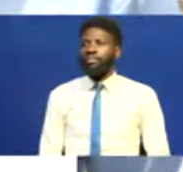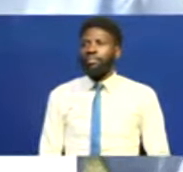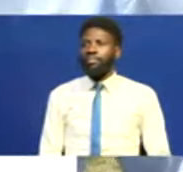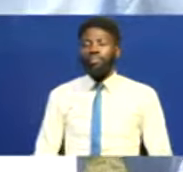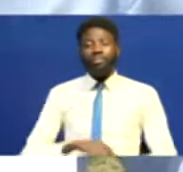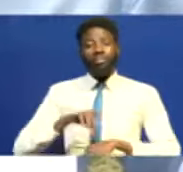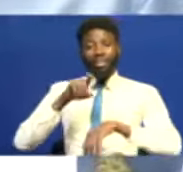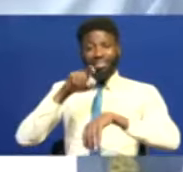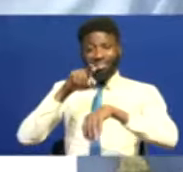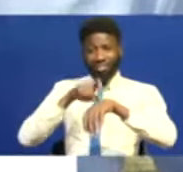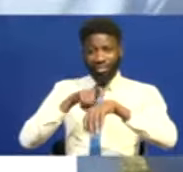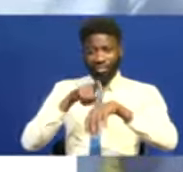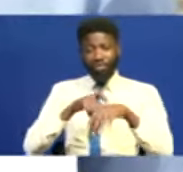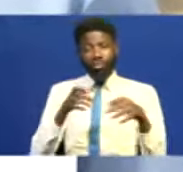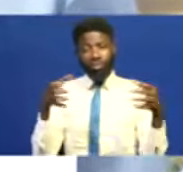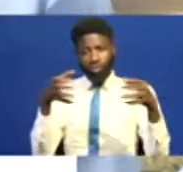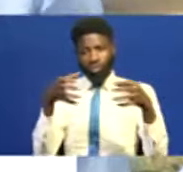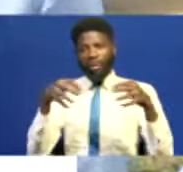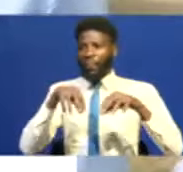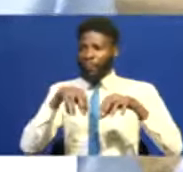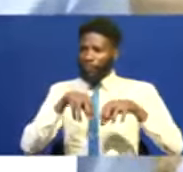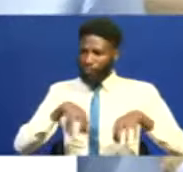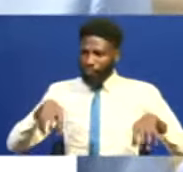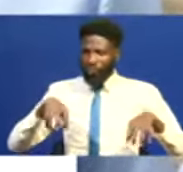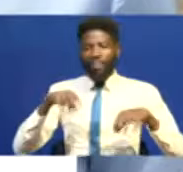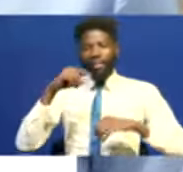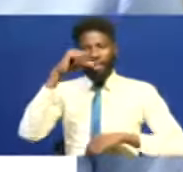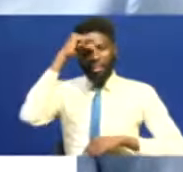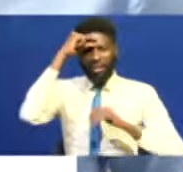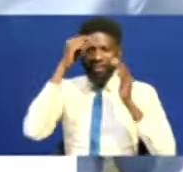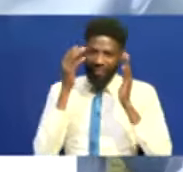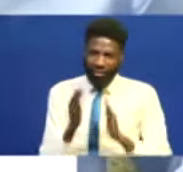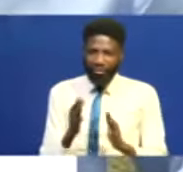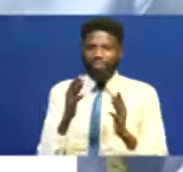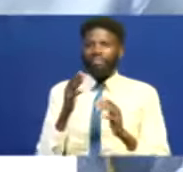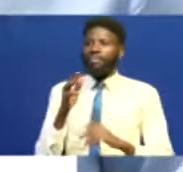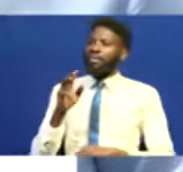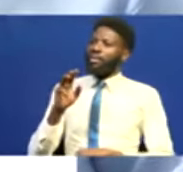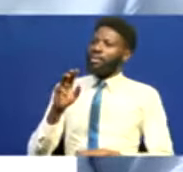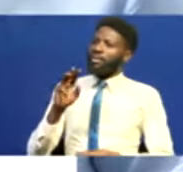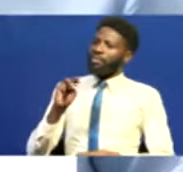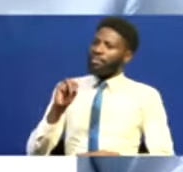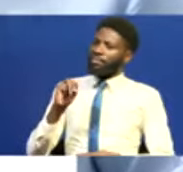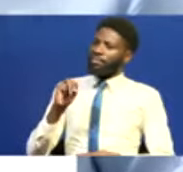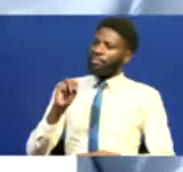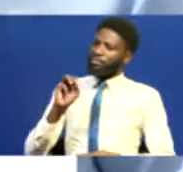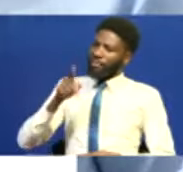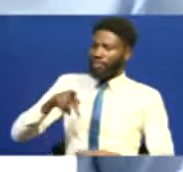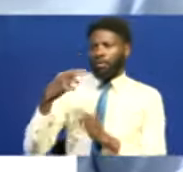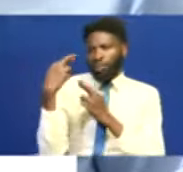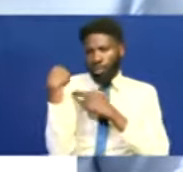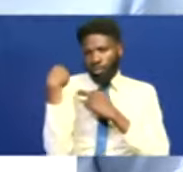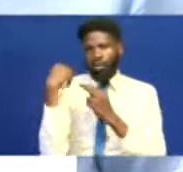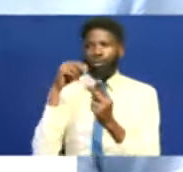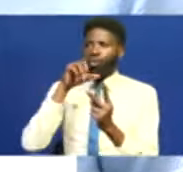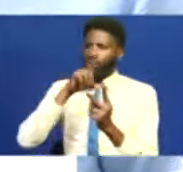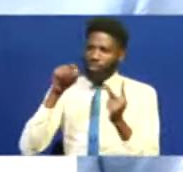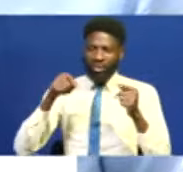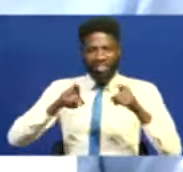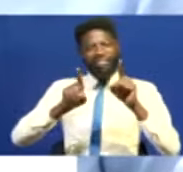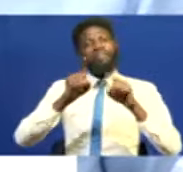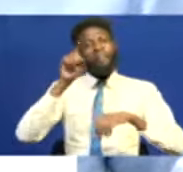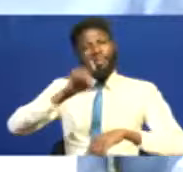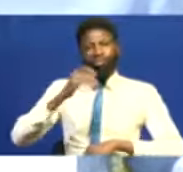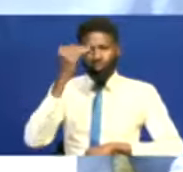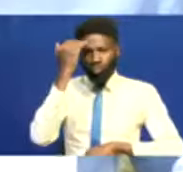Wakati unapatia hawa watu wakuku chini kama magavana, wabunge machukumu ya kuangalia hizo nomination, ni ujue kwamba kuna watu wako katika grassroots